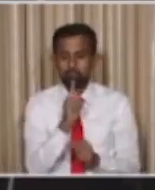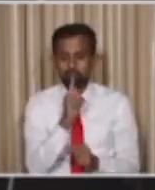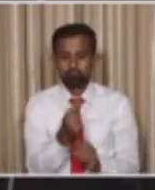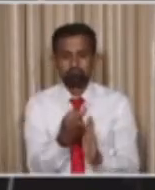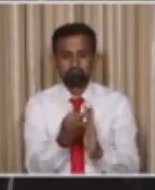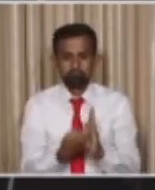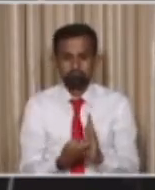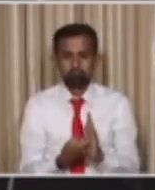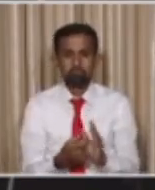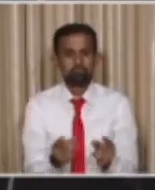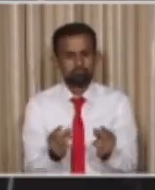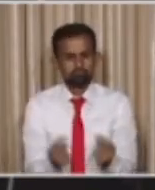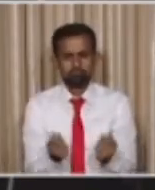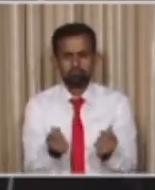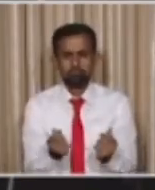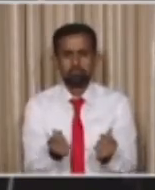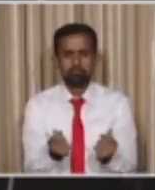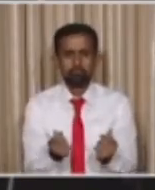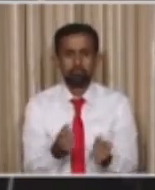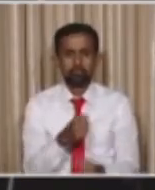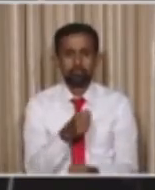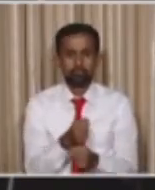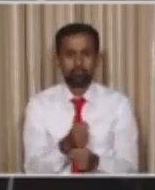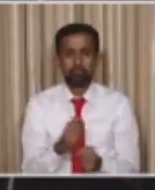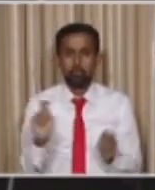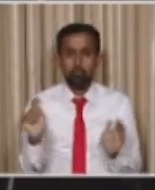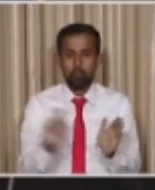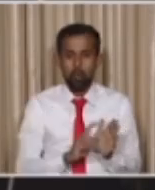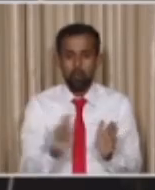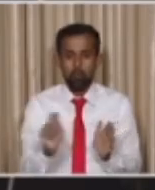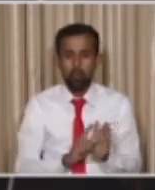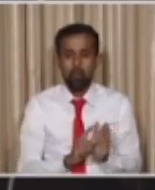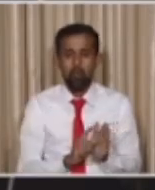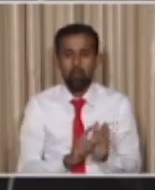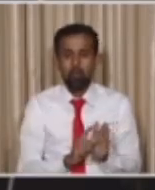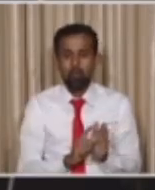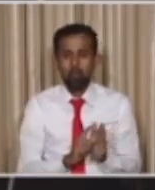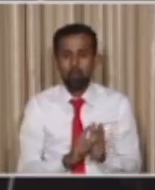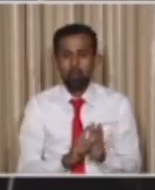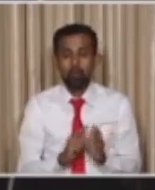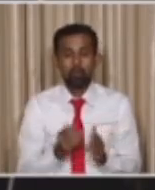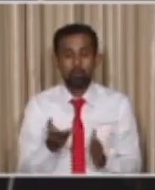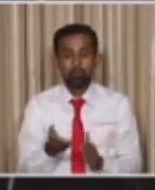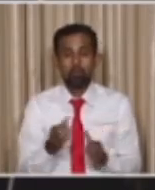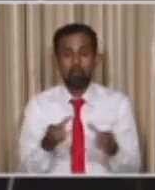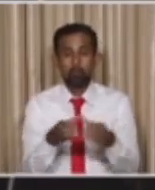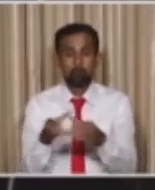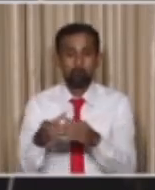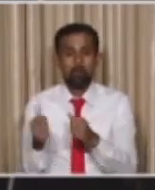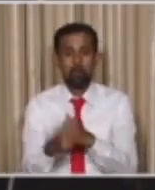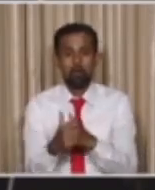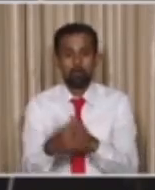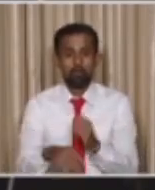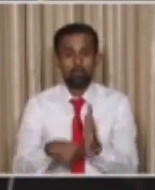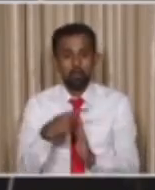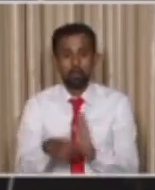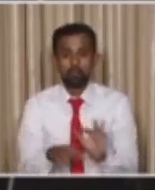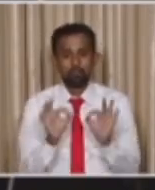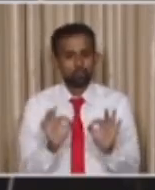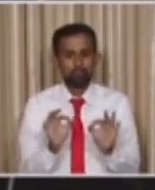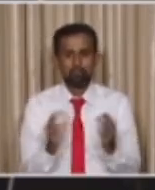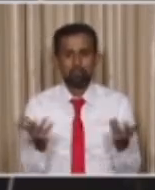හරි කඩිනමින් මේ මේ රජයට අය කරගත යුතු ආදායම් අනිතක මේ ආයතන හදලා තියෙන්නේ රටට හරියන්න